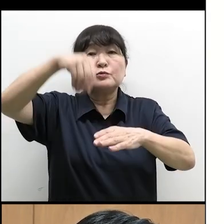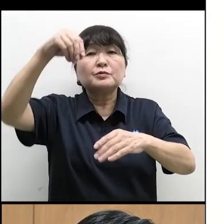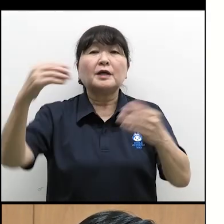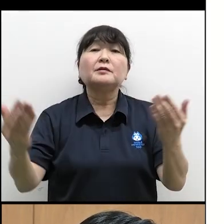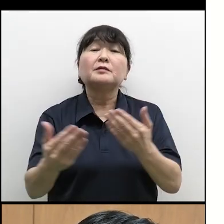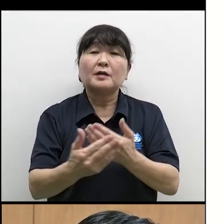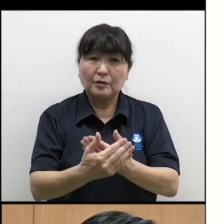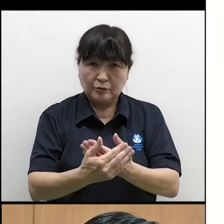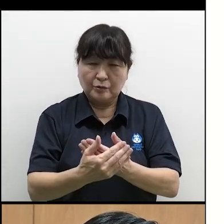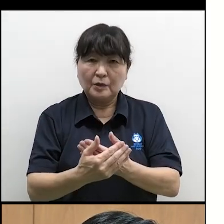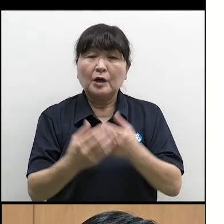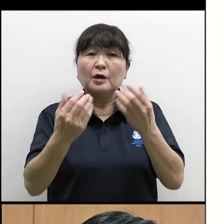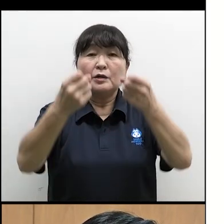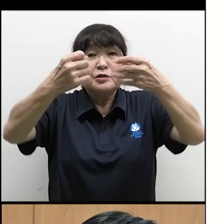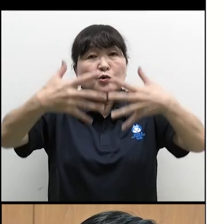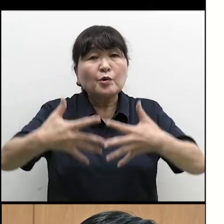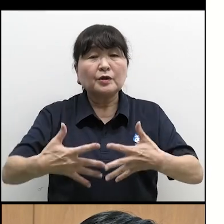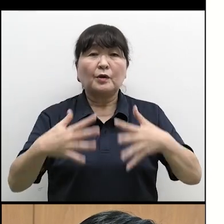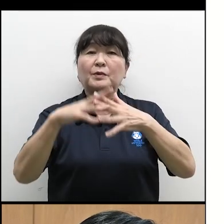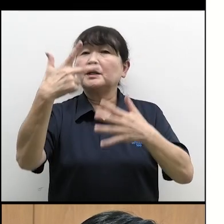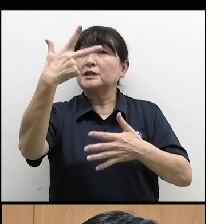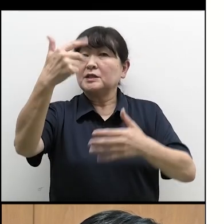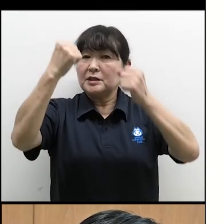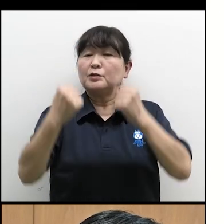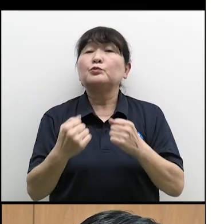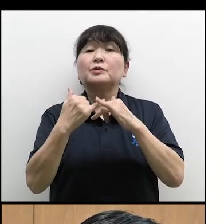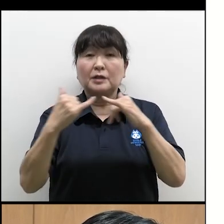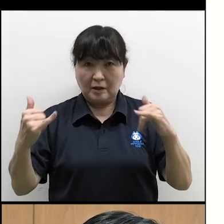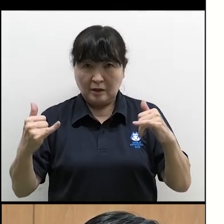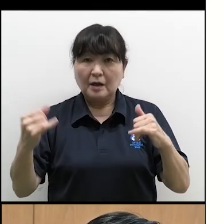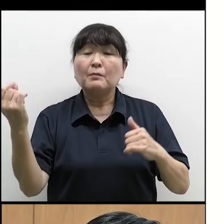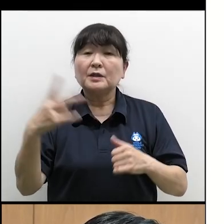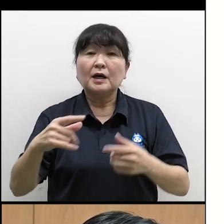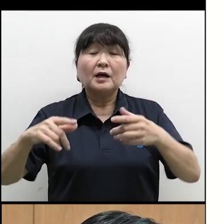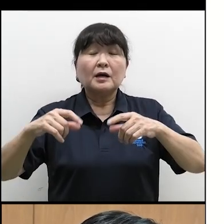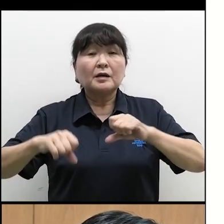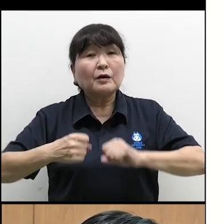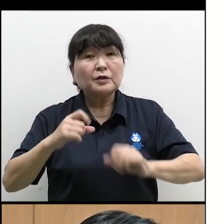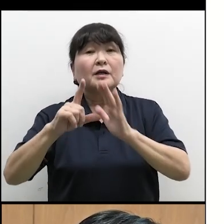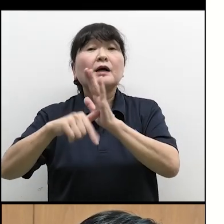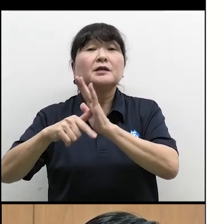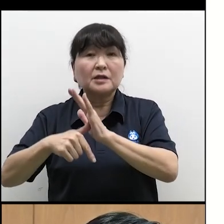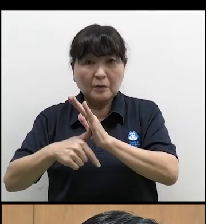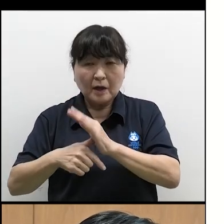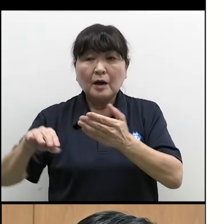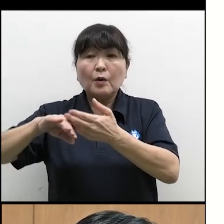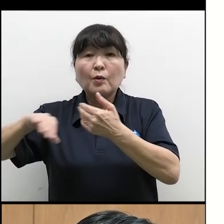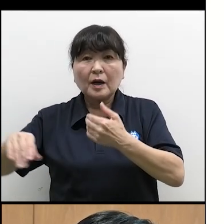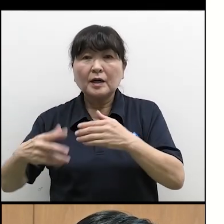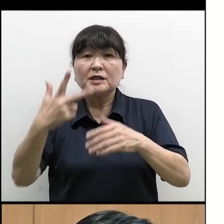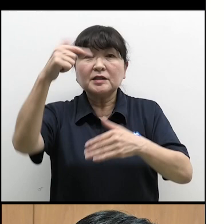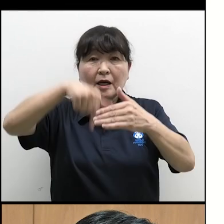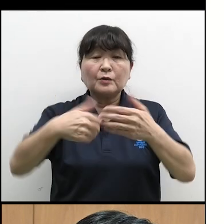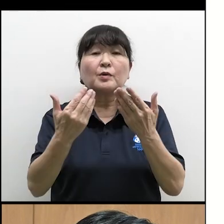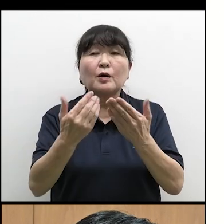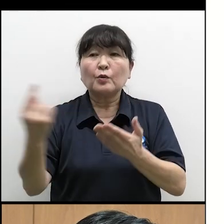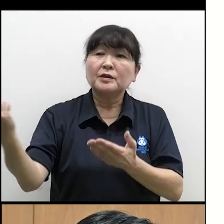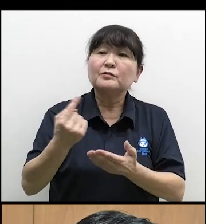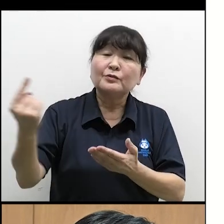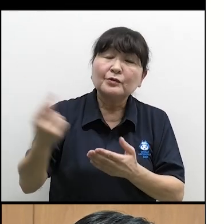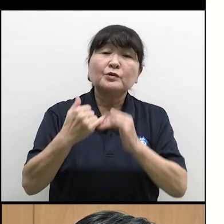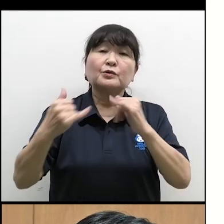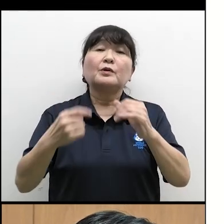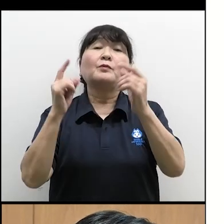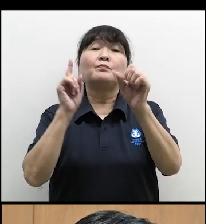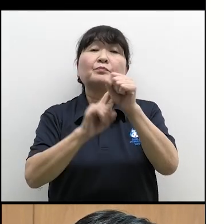まいの方ですが、ただし学生と生徒については市内在学者も応募可能となっております。こちらの QR コード